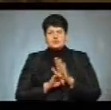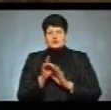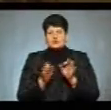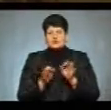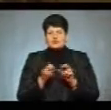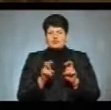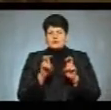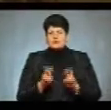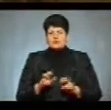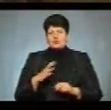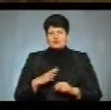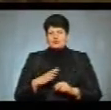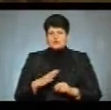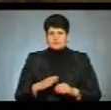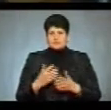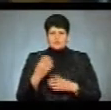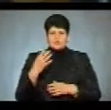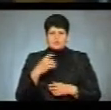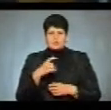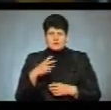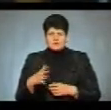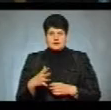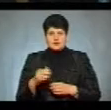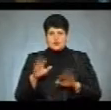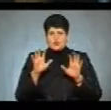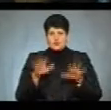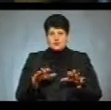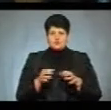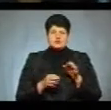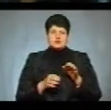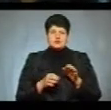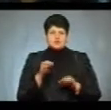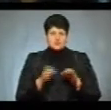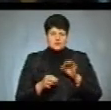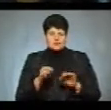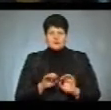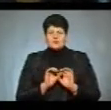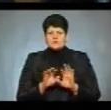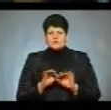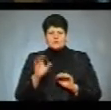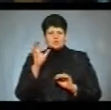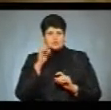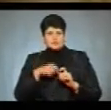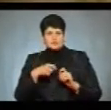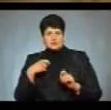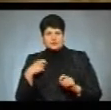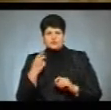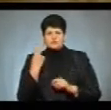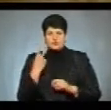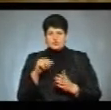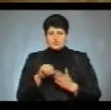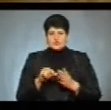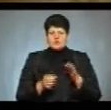судового засідання очікували майже 40 хвилин. Головуючий суддя Любомир Базан пояснив, слухання затримується через те, що двоє